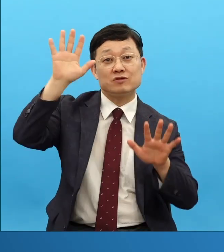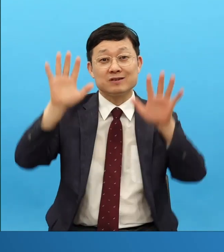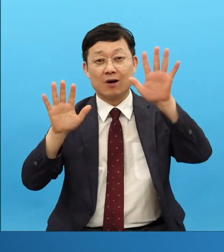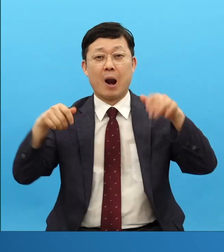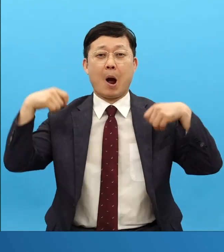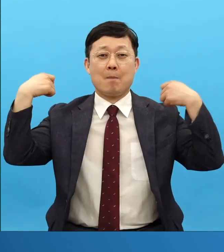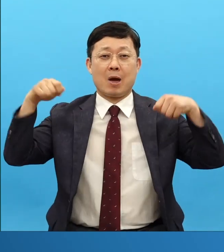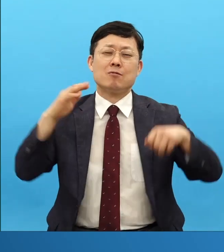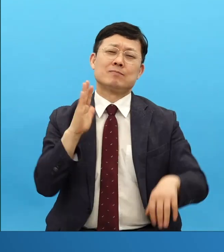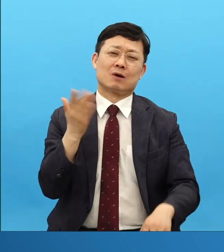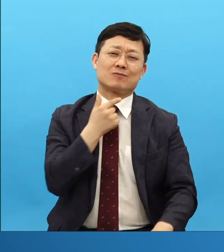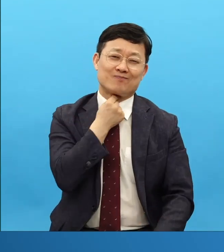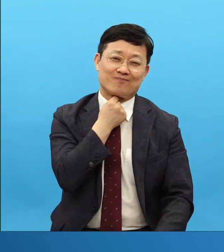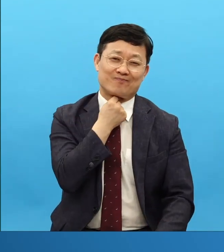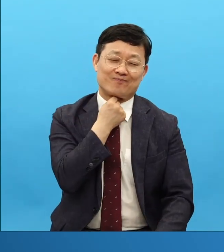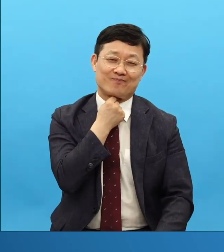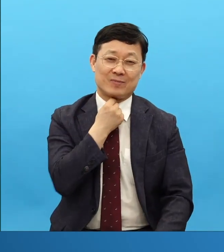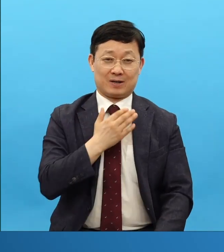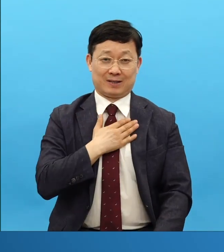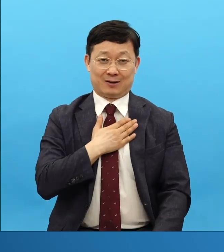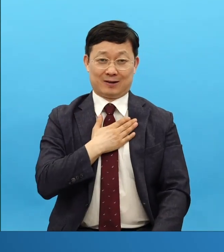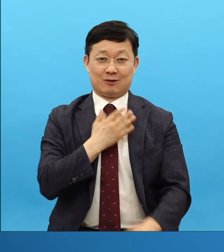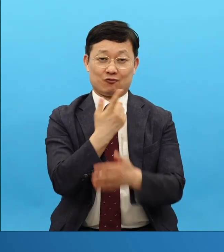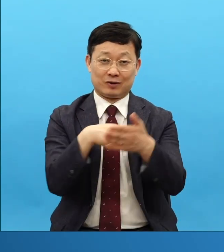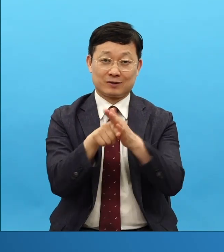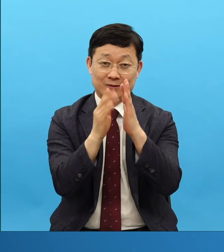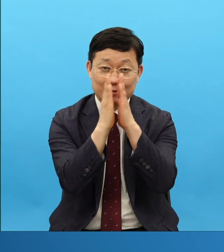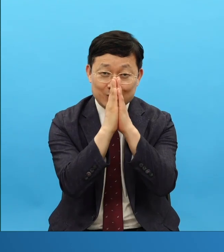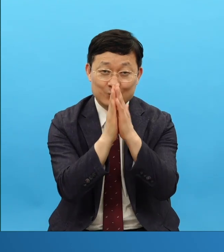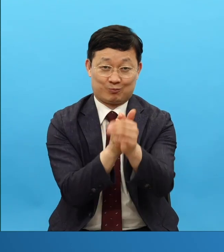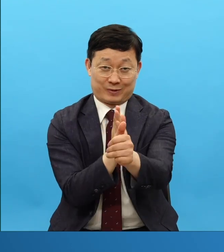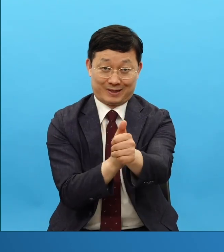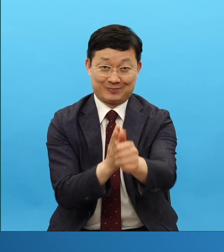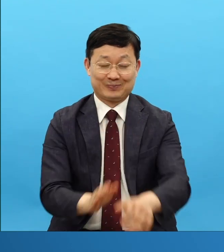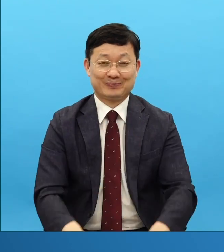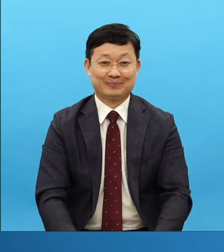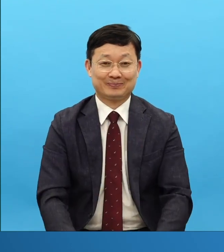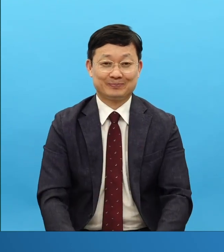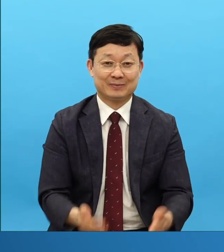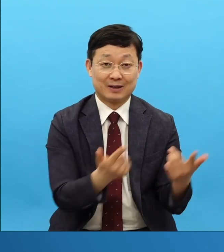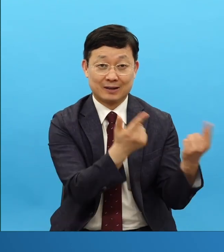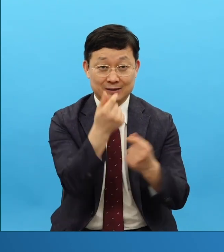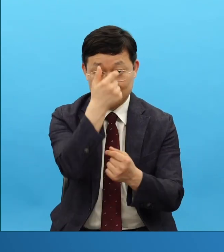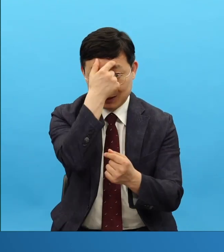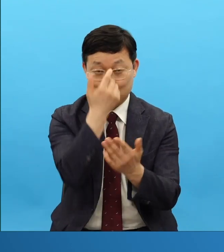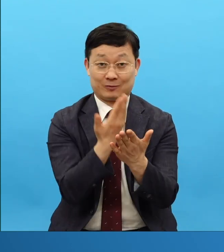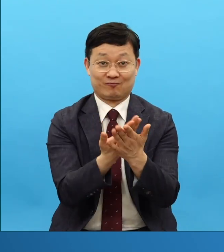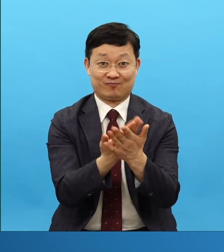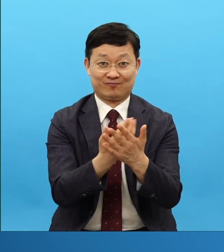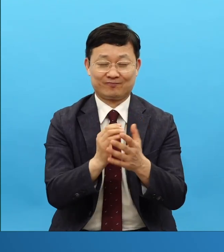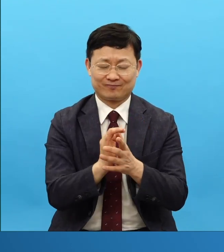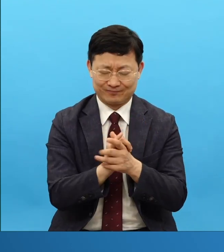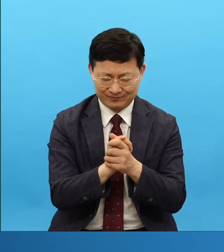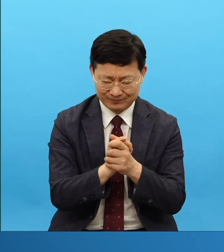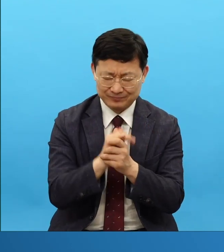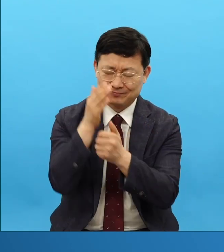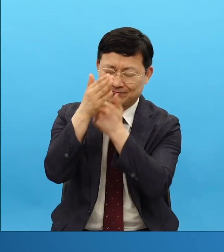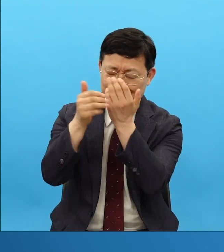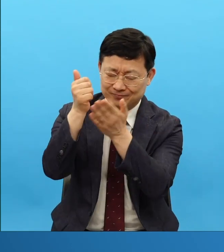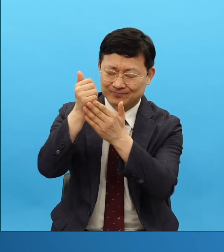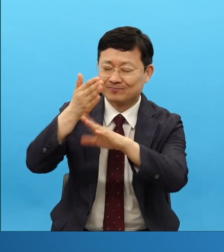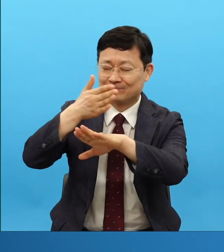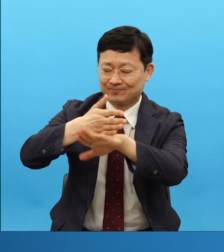것입니다. 저와 강원 렘넌트들을 위해 기도해 주세요. 그럼 다 같이 기도하겠습니다.